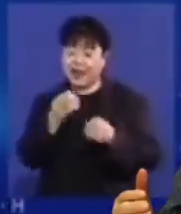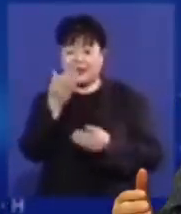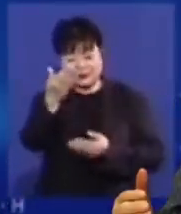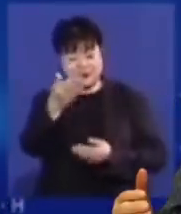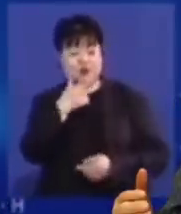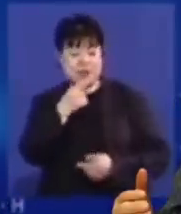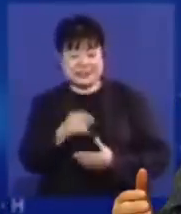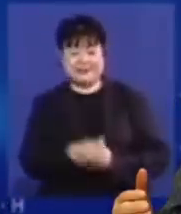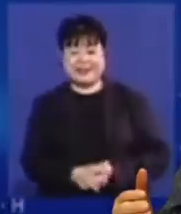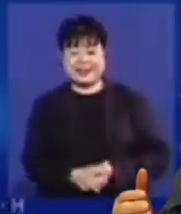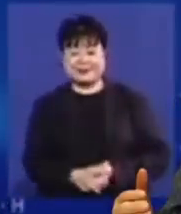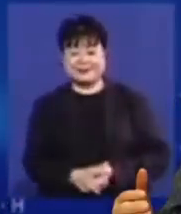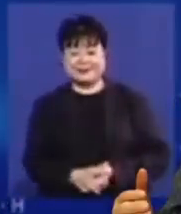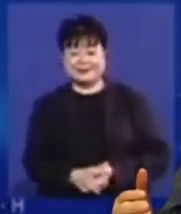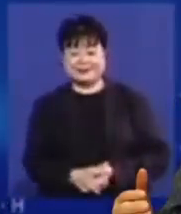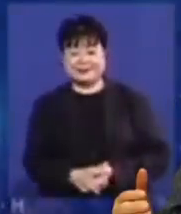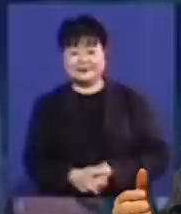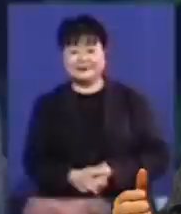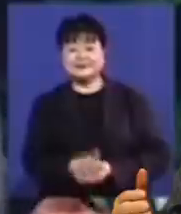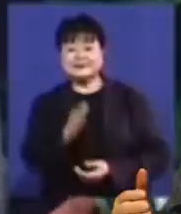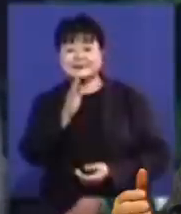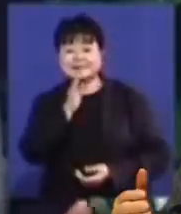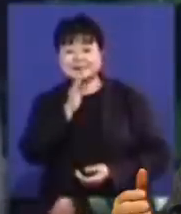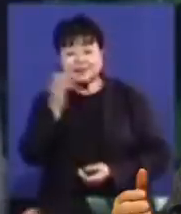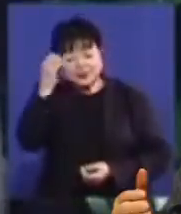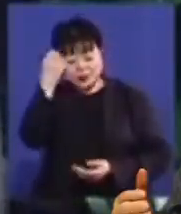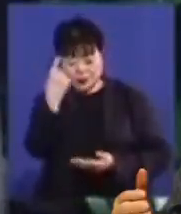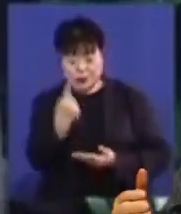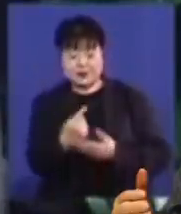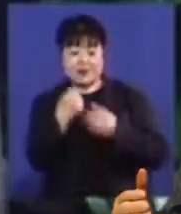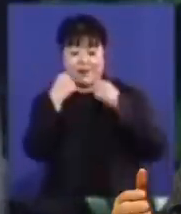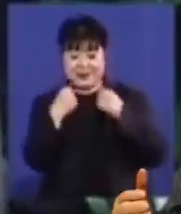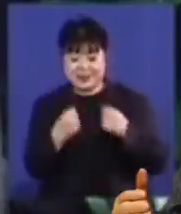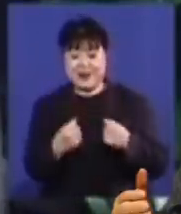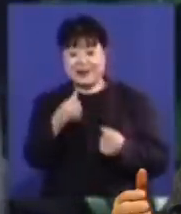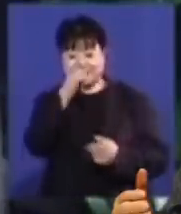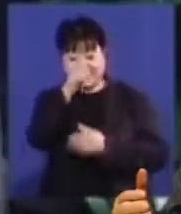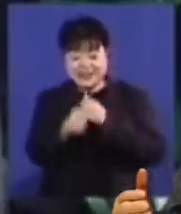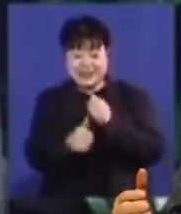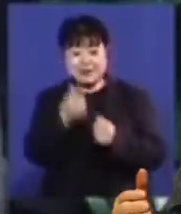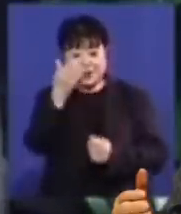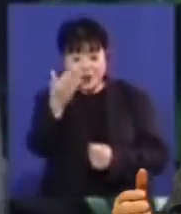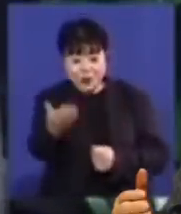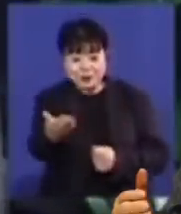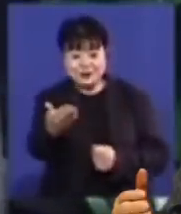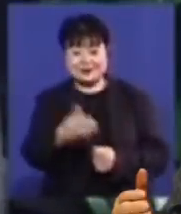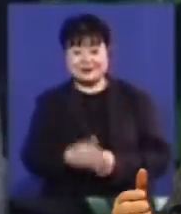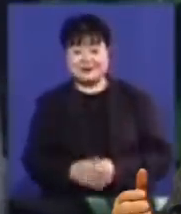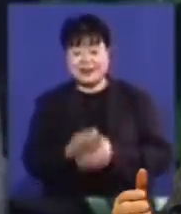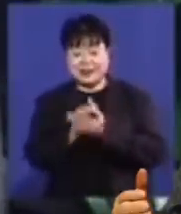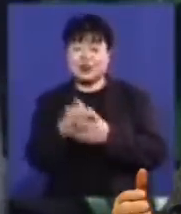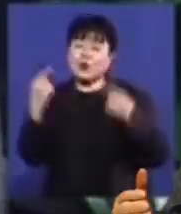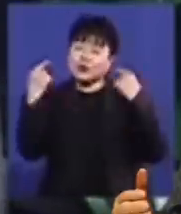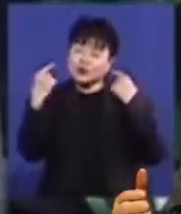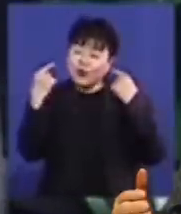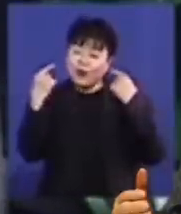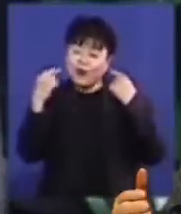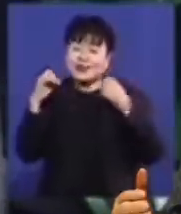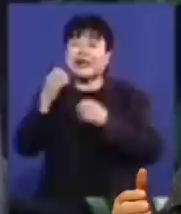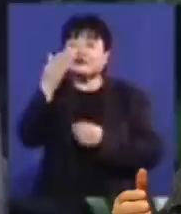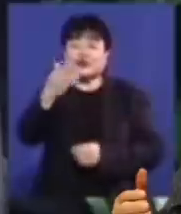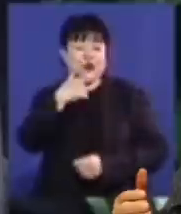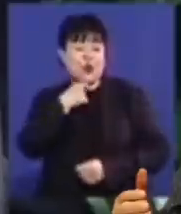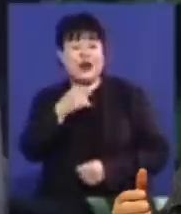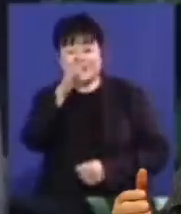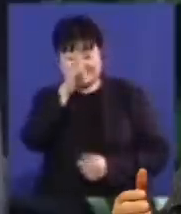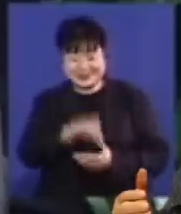나누기를 원하십니다. 이게 성령으로 임하여 계시고 하나님은 여러분 기도를 들으시고 응답하시기를